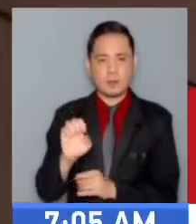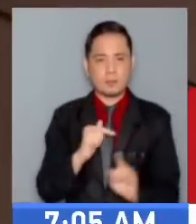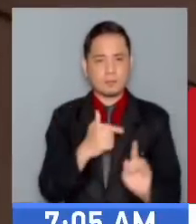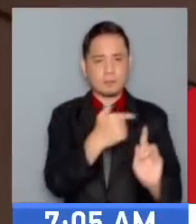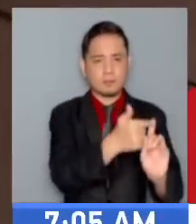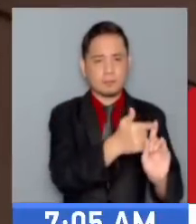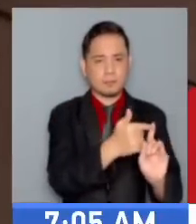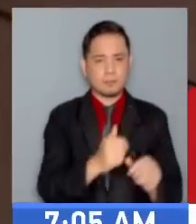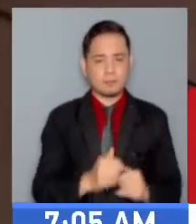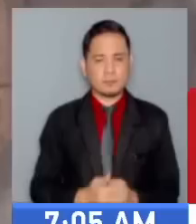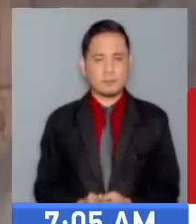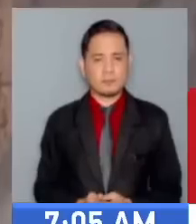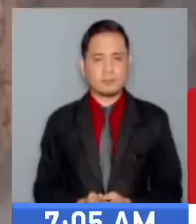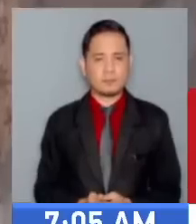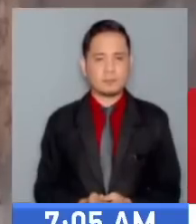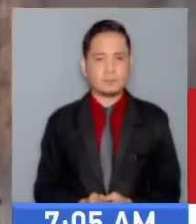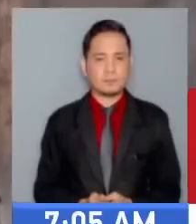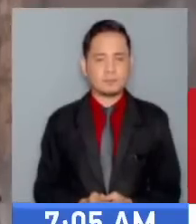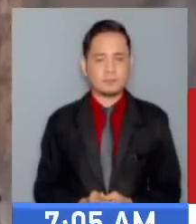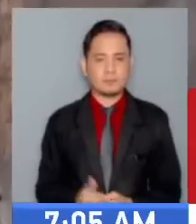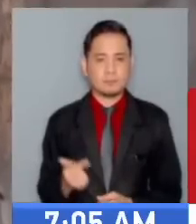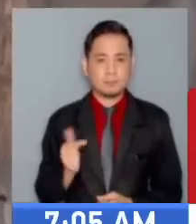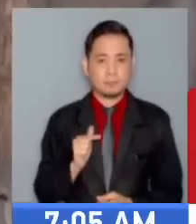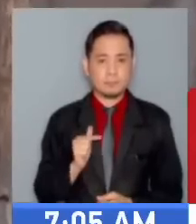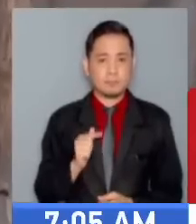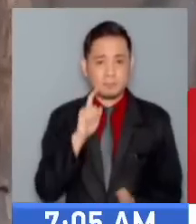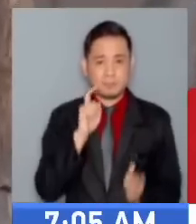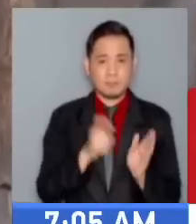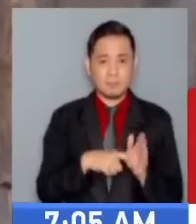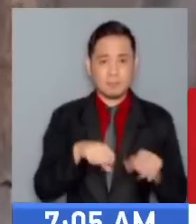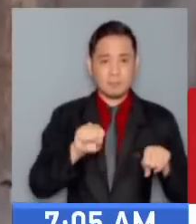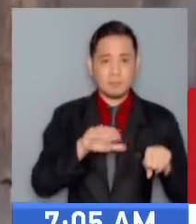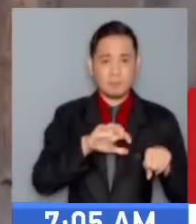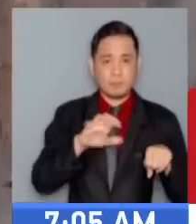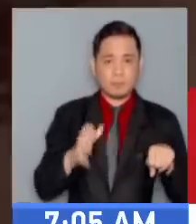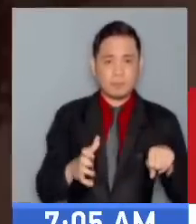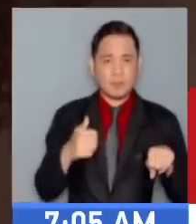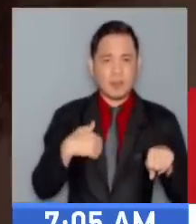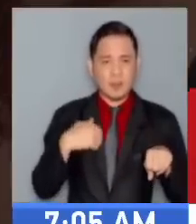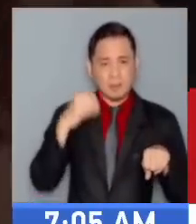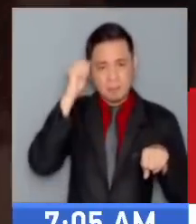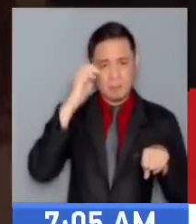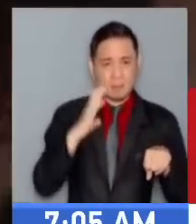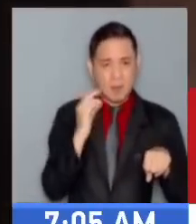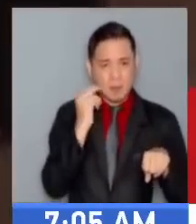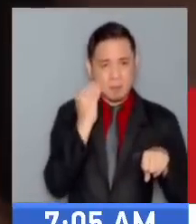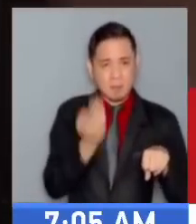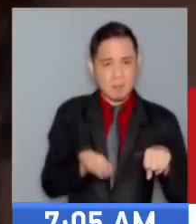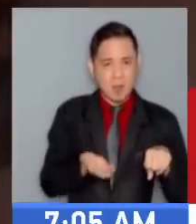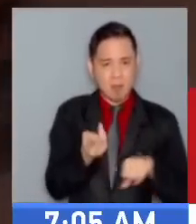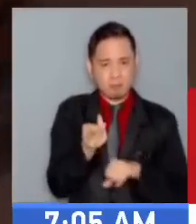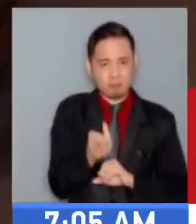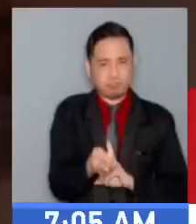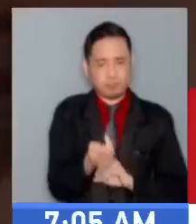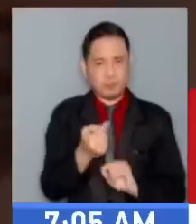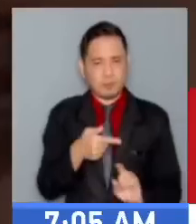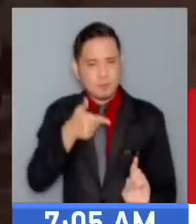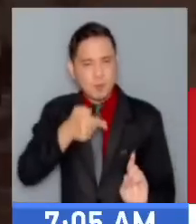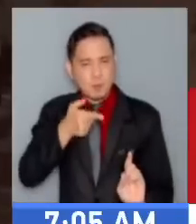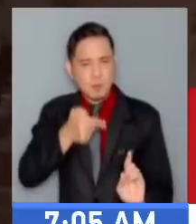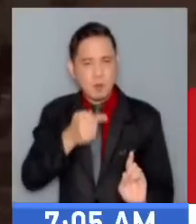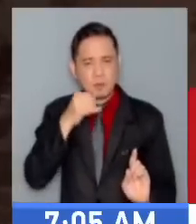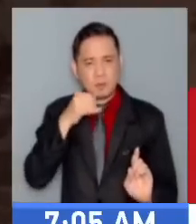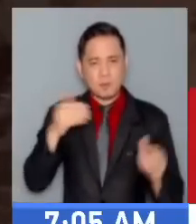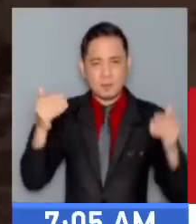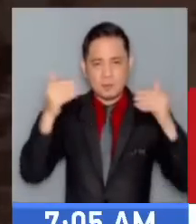Sa tabi ng kanyang tricycle, pinagbabaril ang 50-anyos na si Alan Asis bandang hating gabi kagabi sa labas ng kanyang bahay